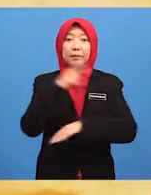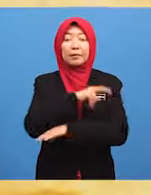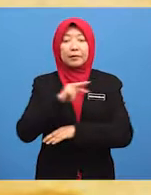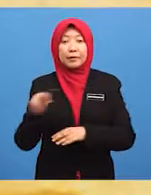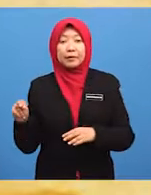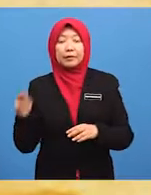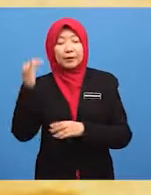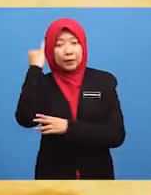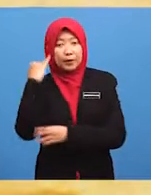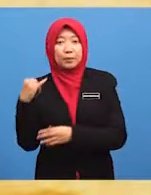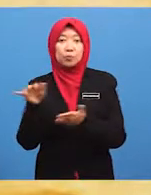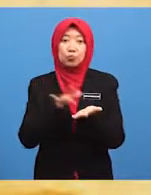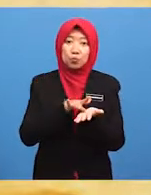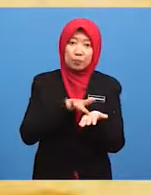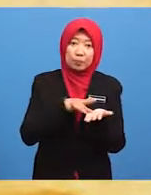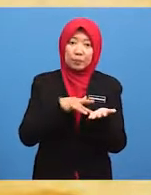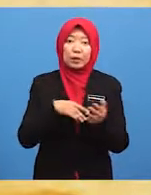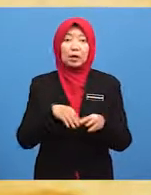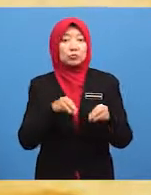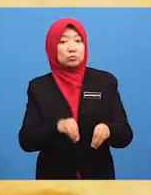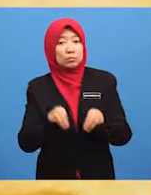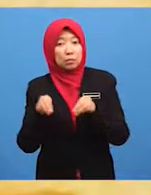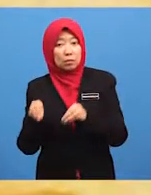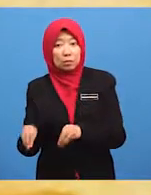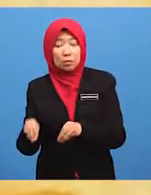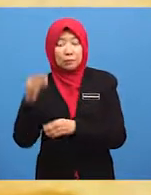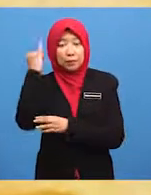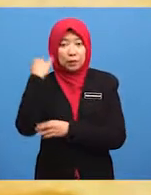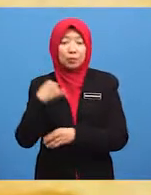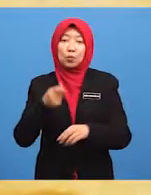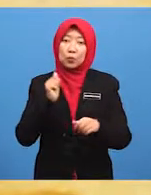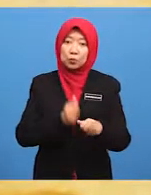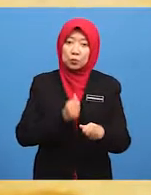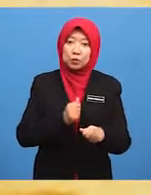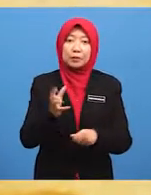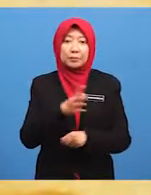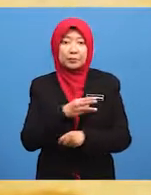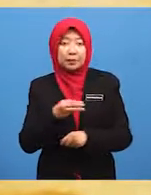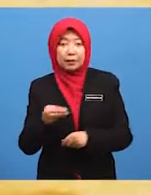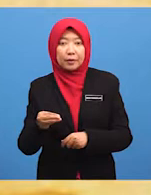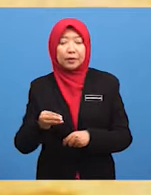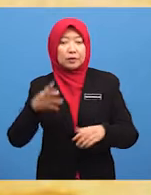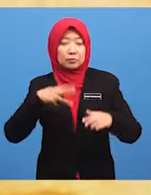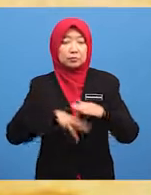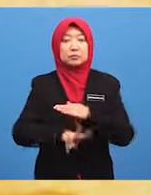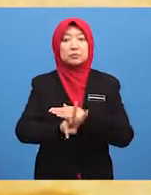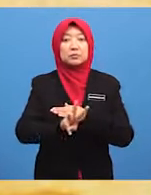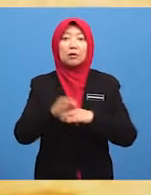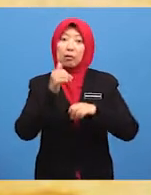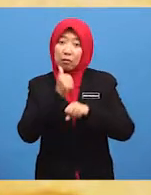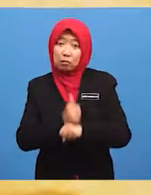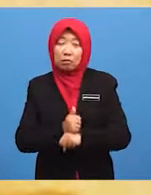ubat-ubatan, petua bercucuk tanam, ilmu pertukangan dan persenjataan serta adat resam.